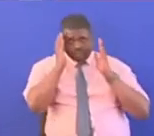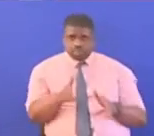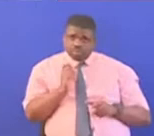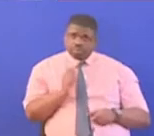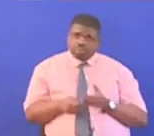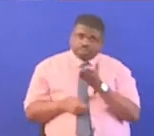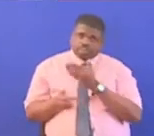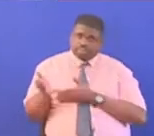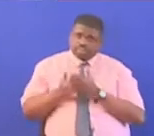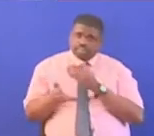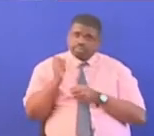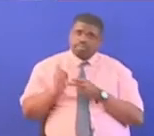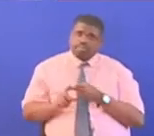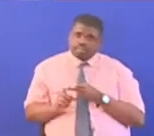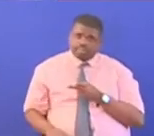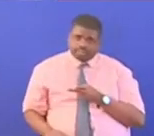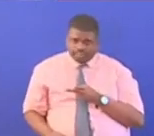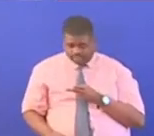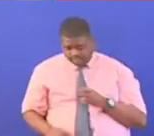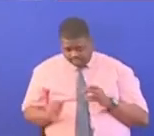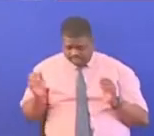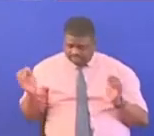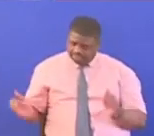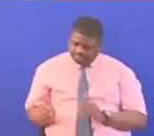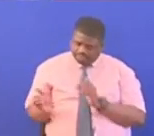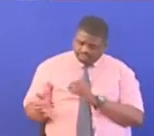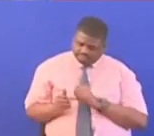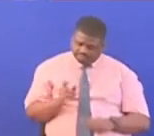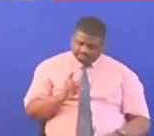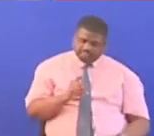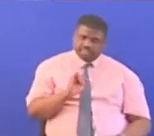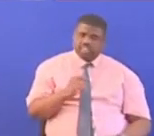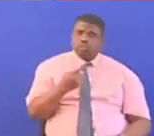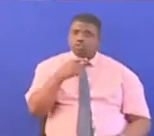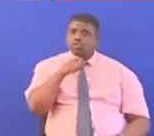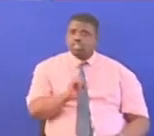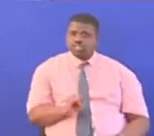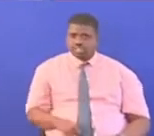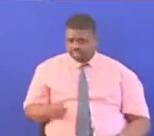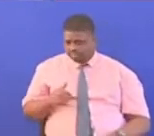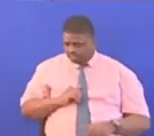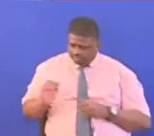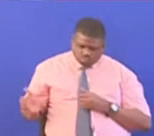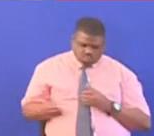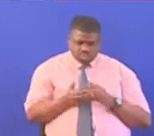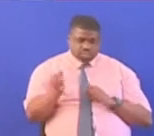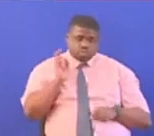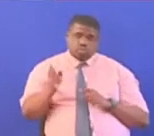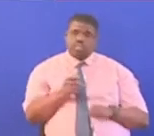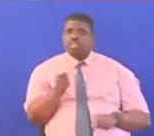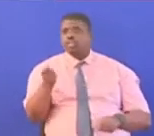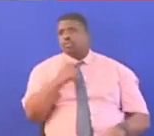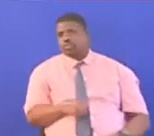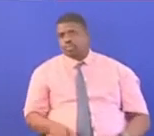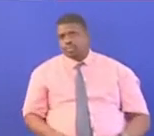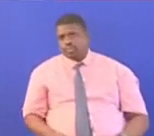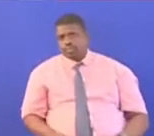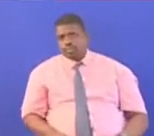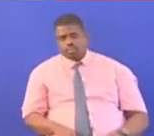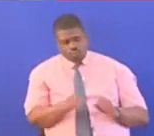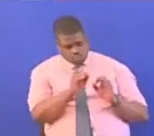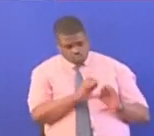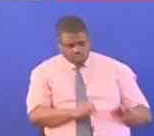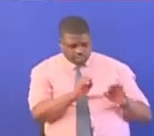Spika, kwenye eneo la pili, eneo la hifadhi ya Kigosi. Mheshimiwa Spika, mimi nirudisha tu historia kidogo. Kwa neema ya